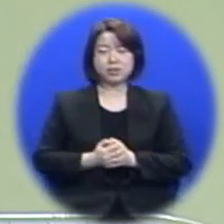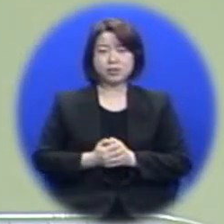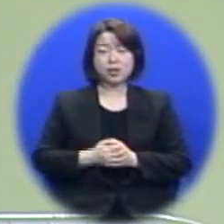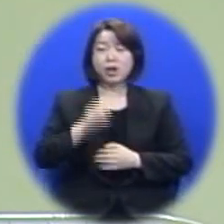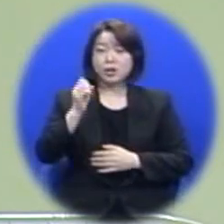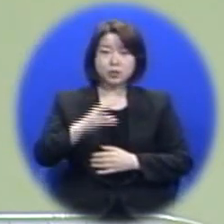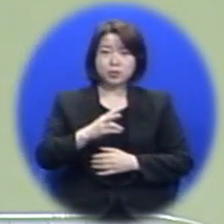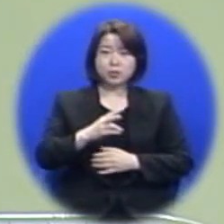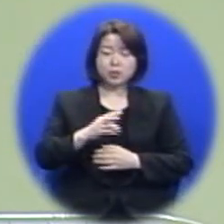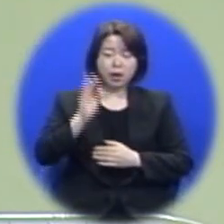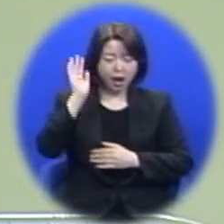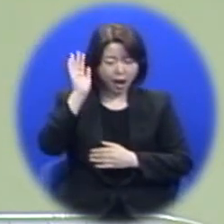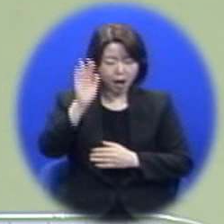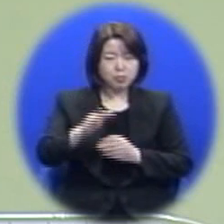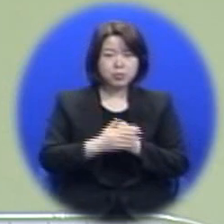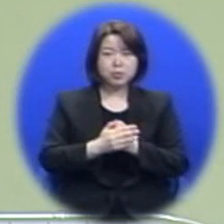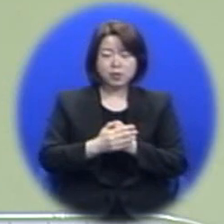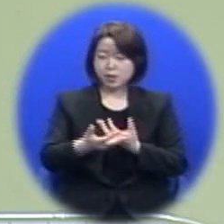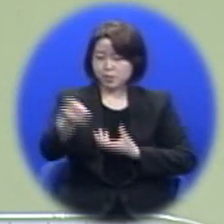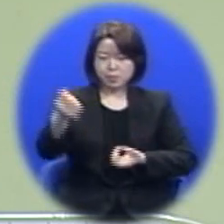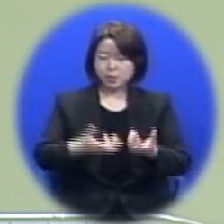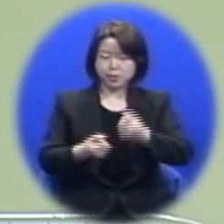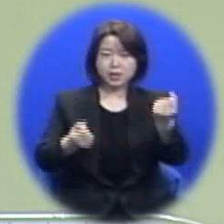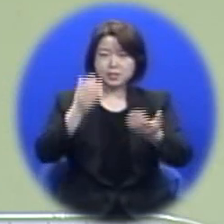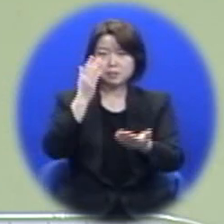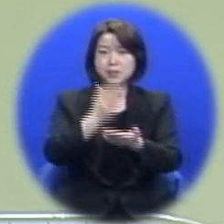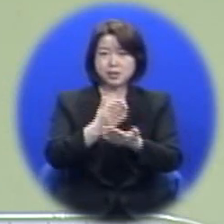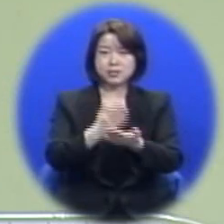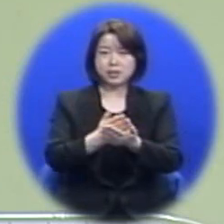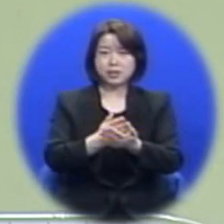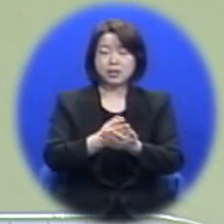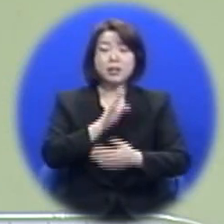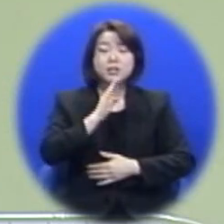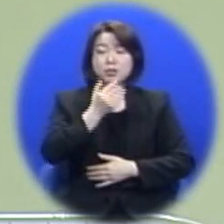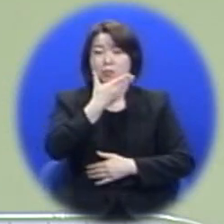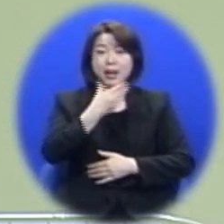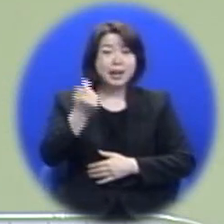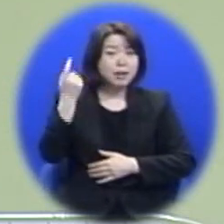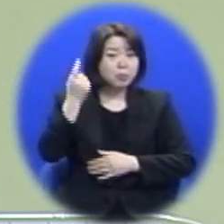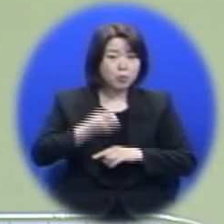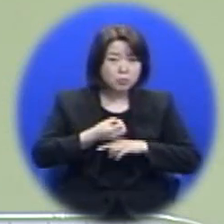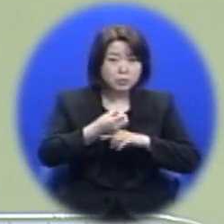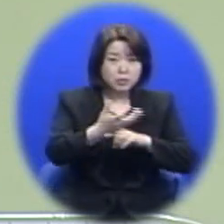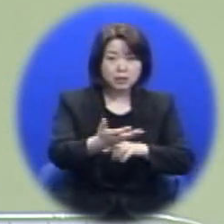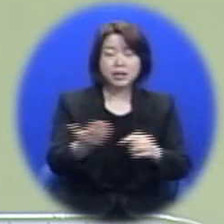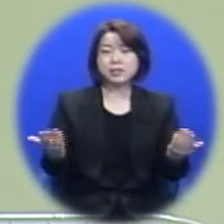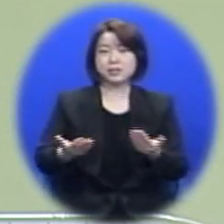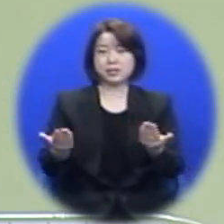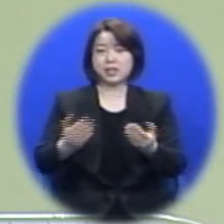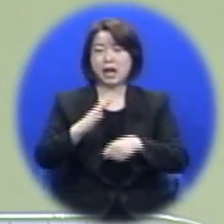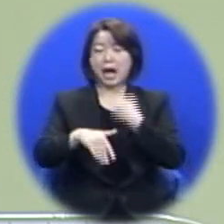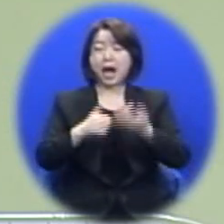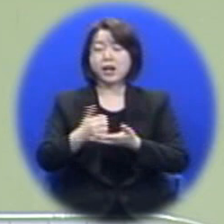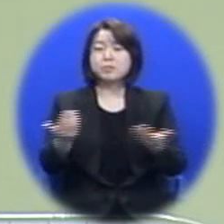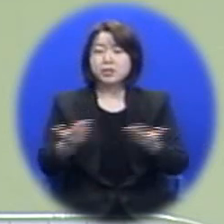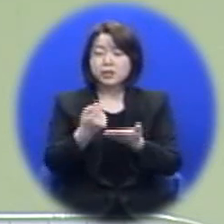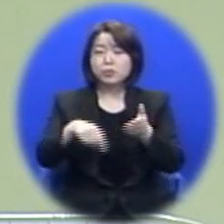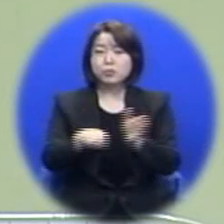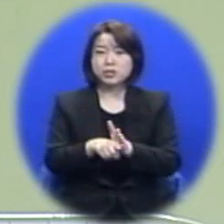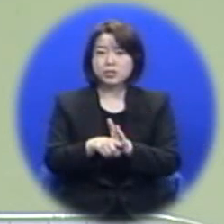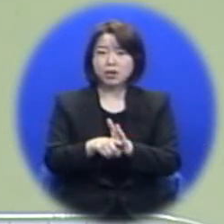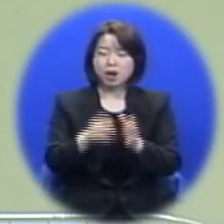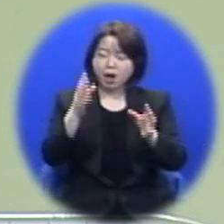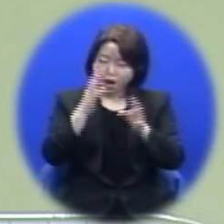그리고 타시는 우리가 이렇게 분열 하지 말자 정말 복음 전하는 일에 하나님의 일을 위해 우리가 언제든지